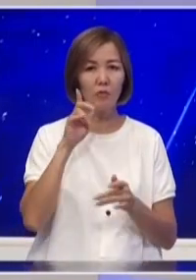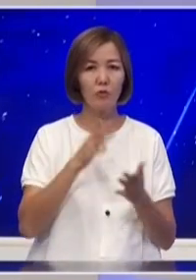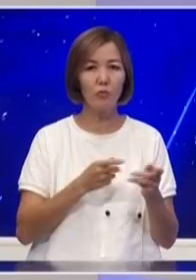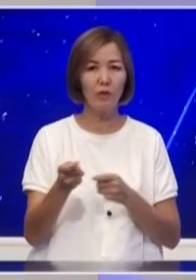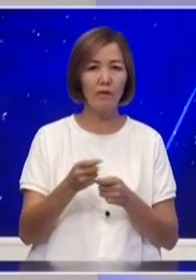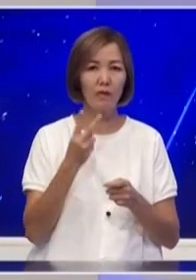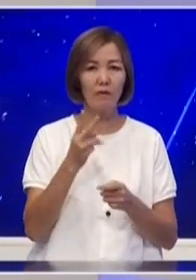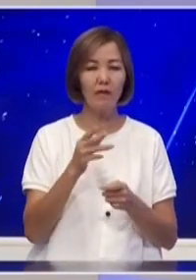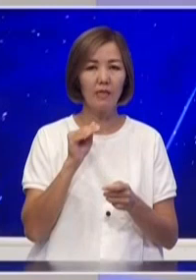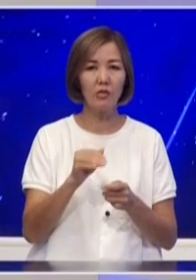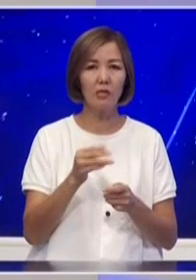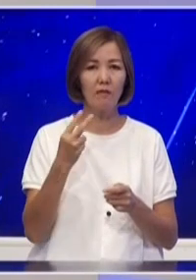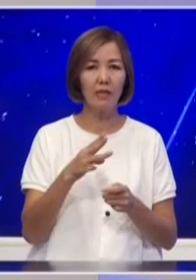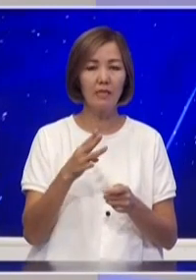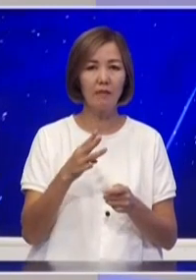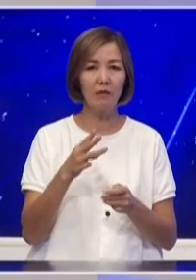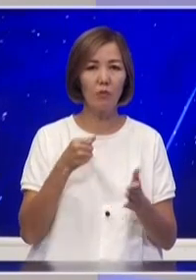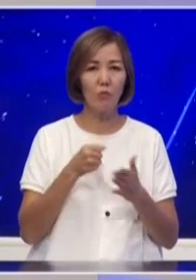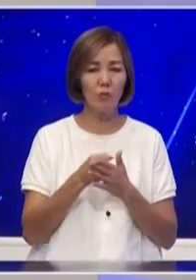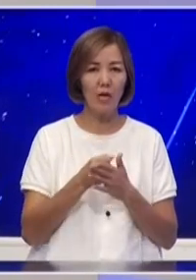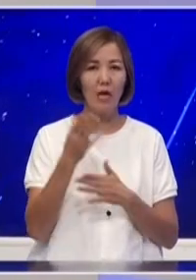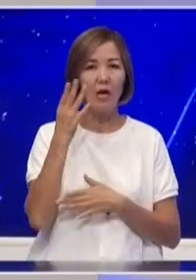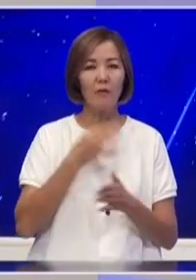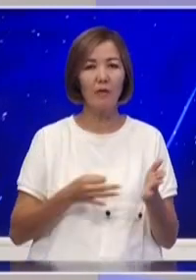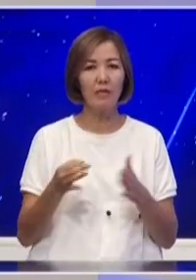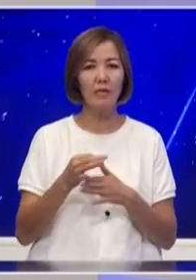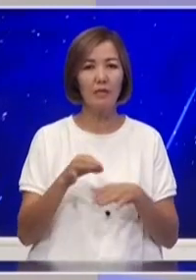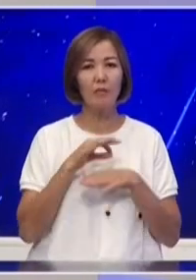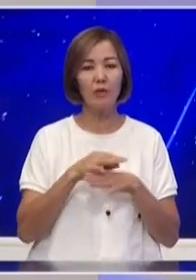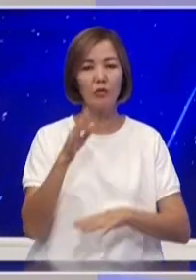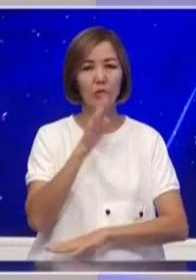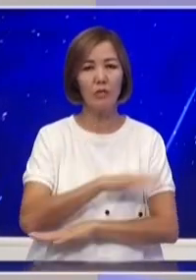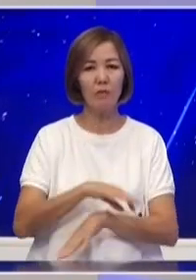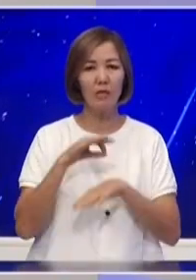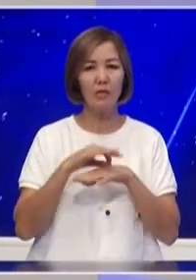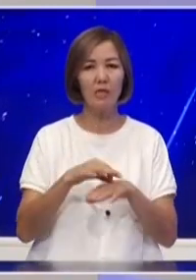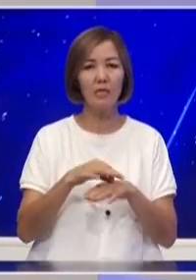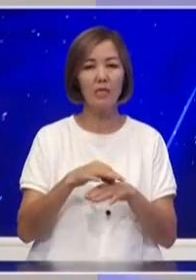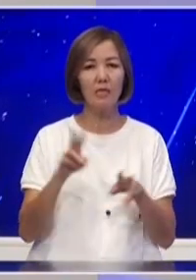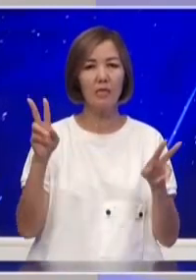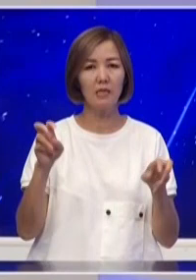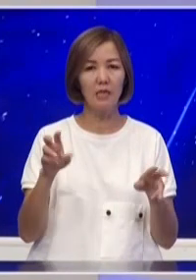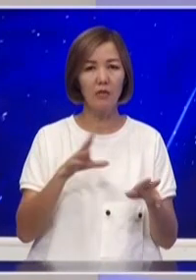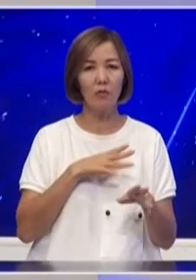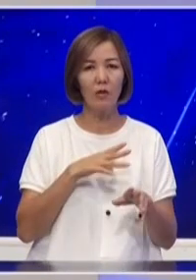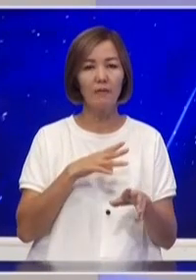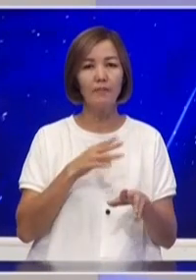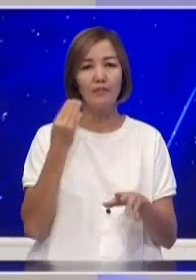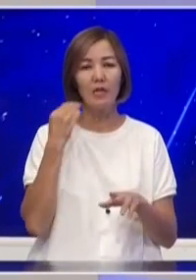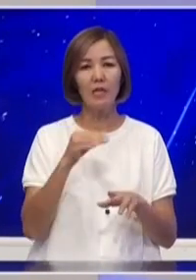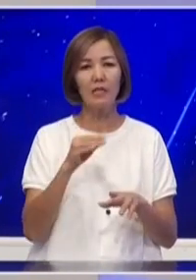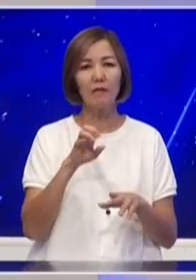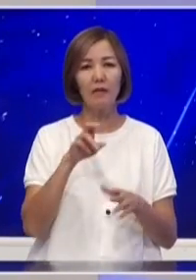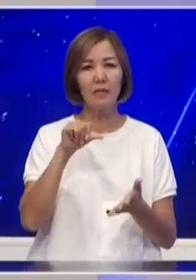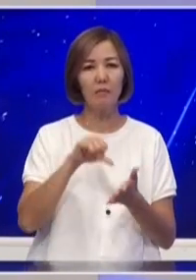государственного управления до 2030 года. В Алматинской области прошел семинар-тренинг на заданную тематику, причем в